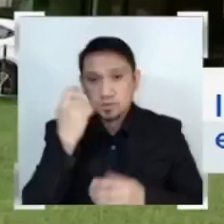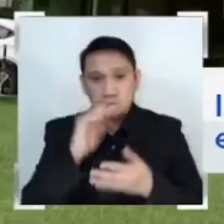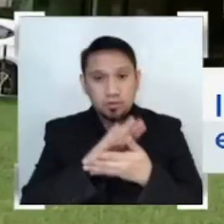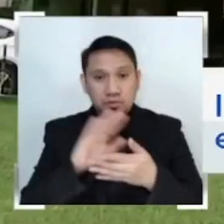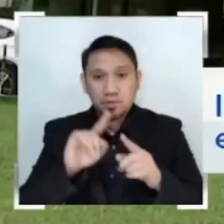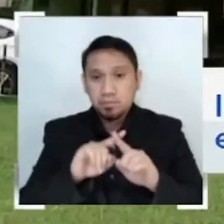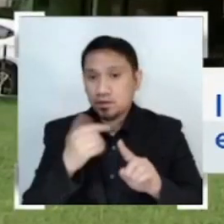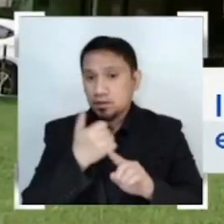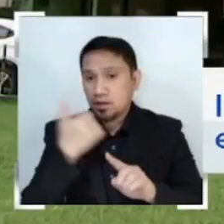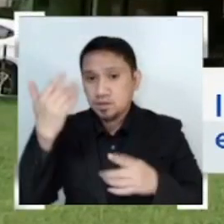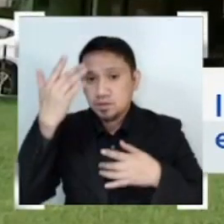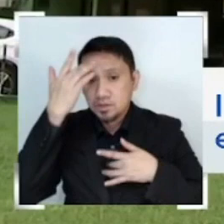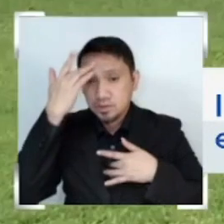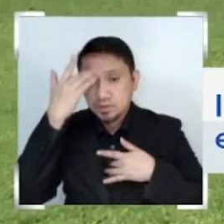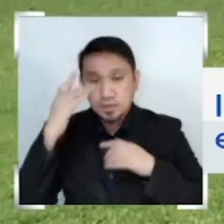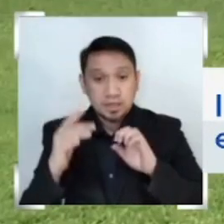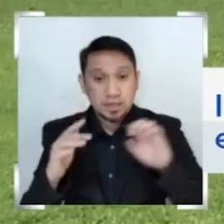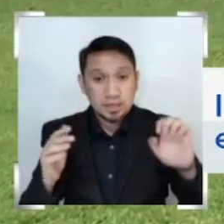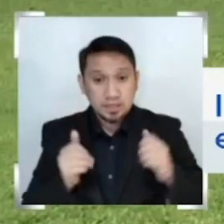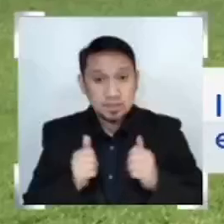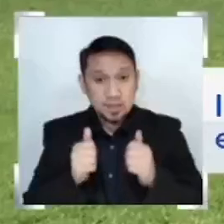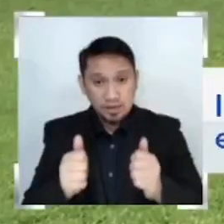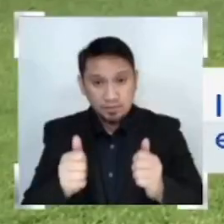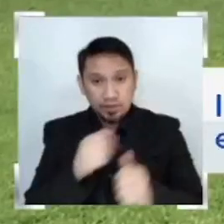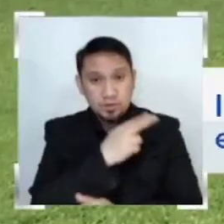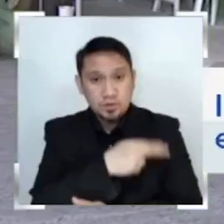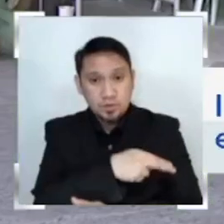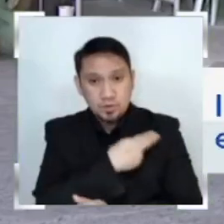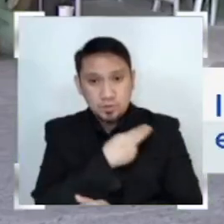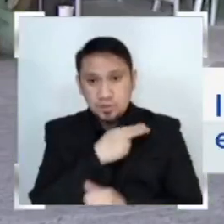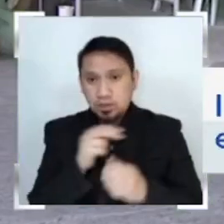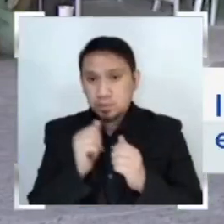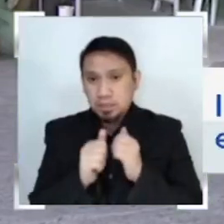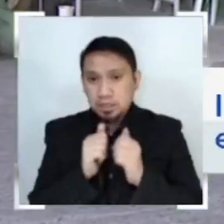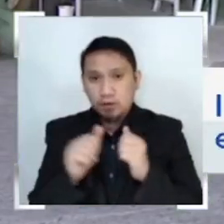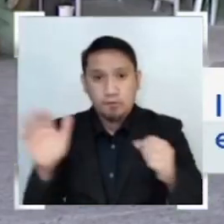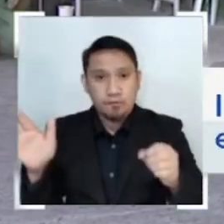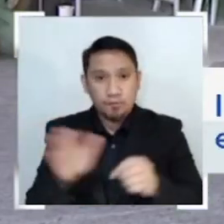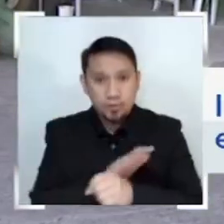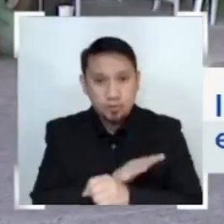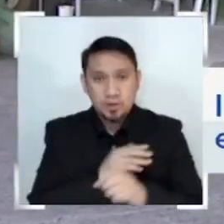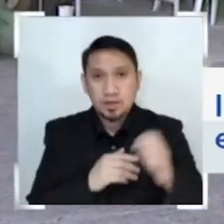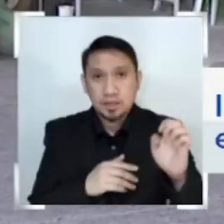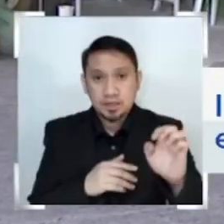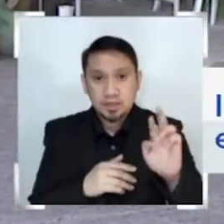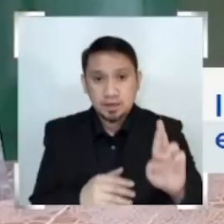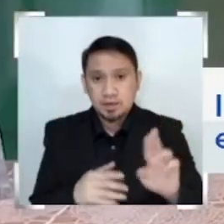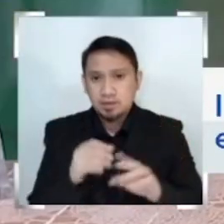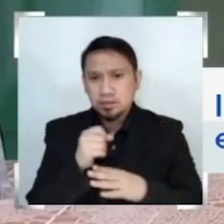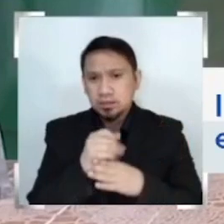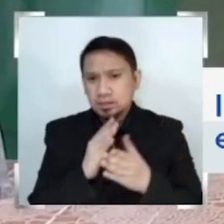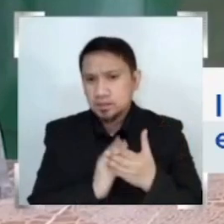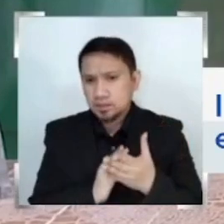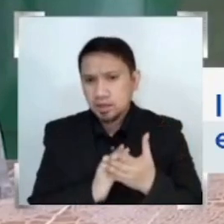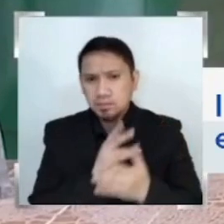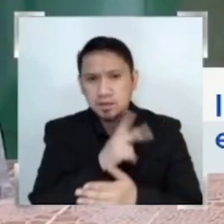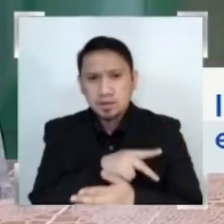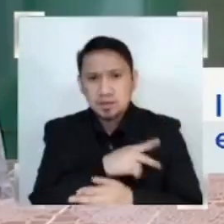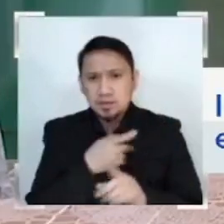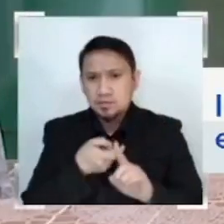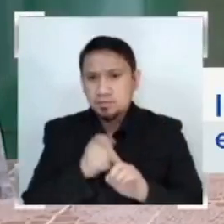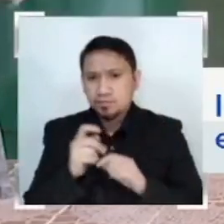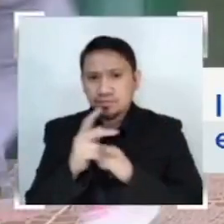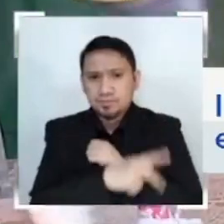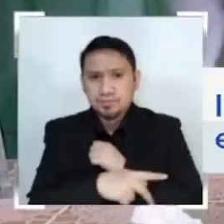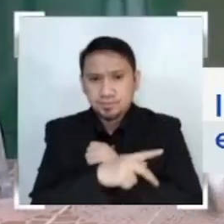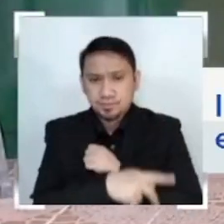East Avenue Medical Center halimbawa, over capacity na raw. May mga pasyenteng galing pa raw sa mga probinsya. May mga trauma patient,